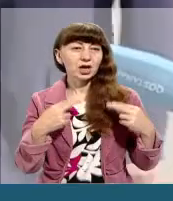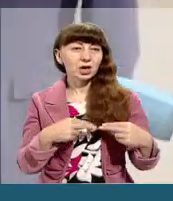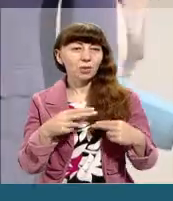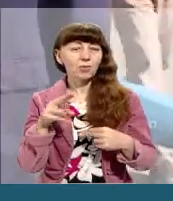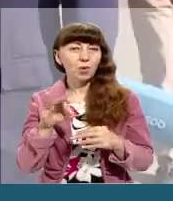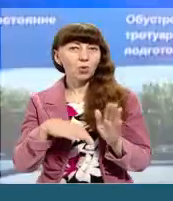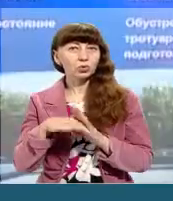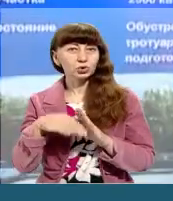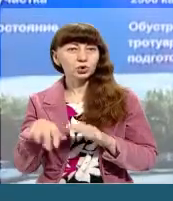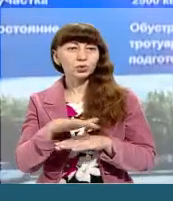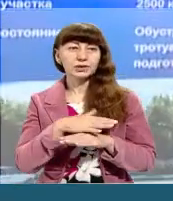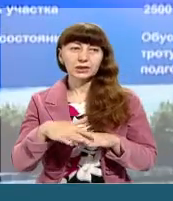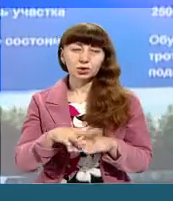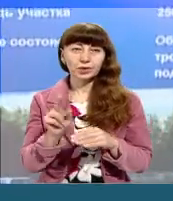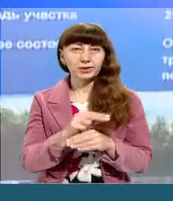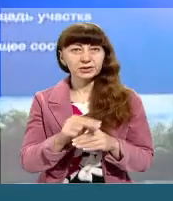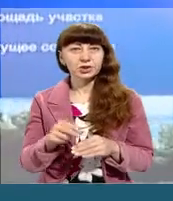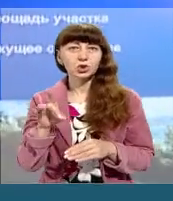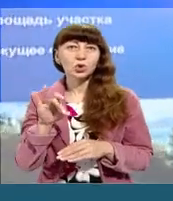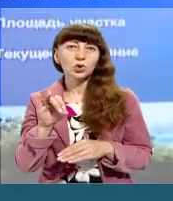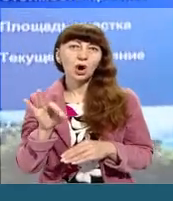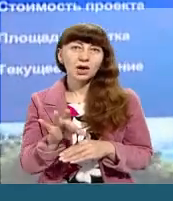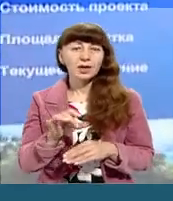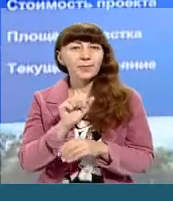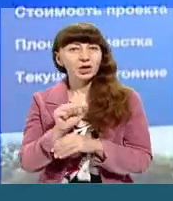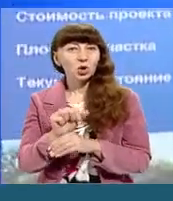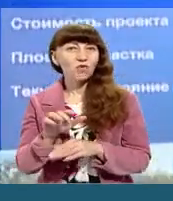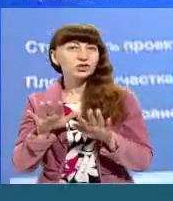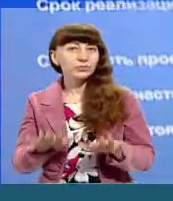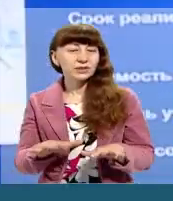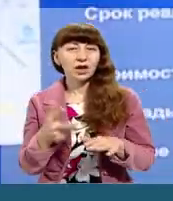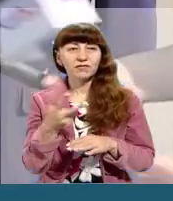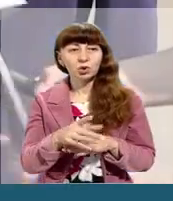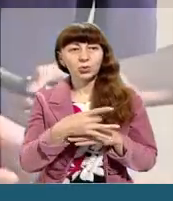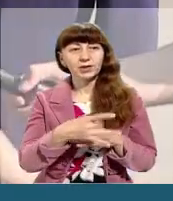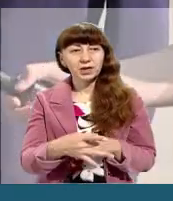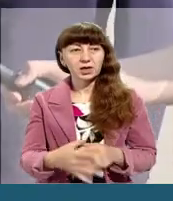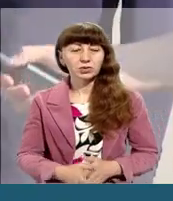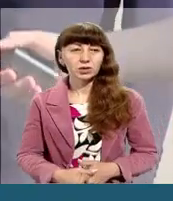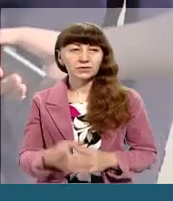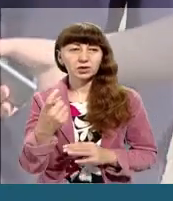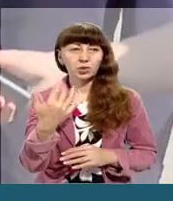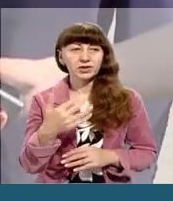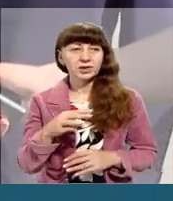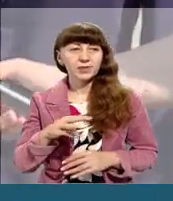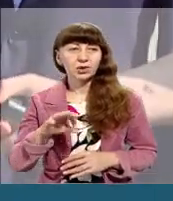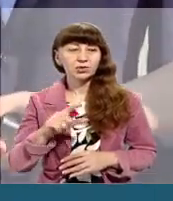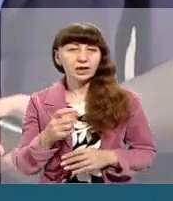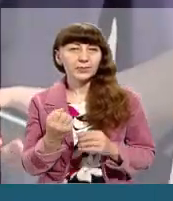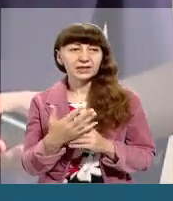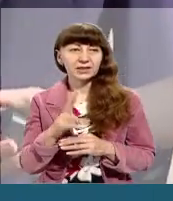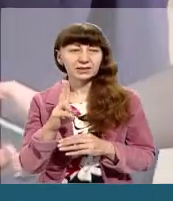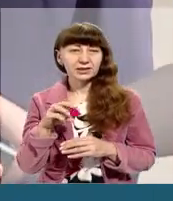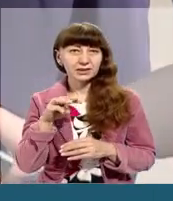по благоустройству. Ремонтируют тротуары и парковочные места сразу в трех микрорайонах. 150 миллионов тенге выделили на 15